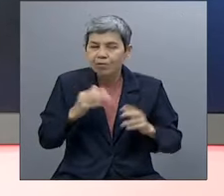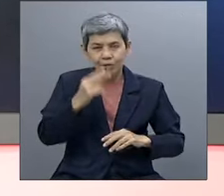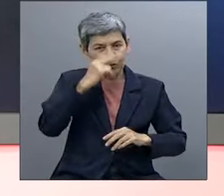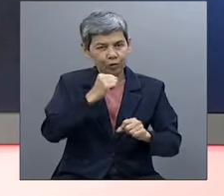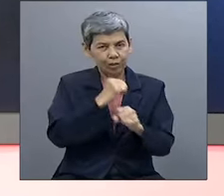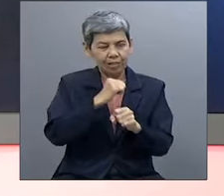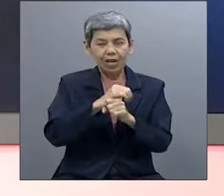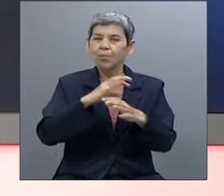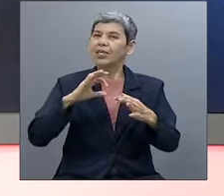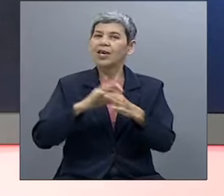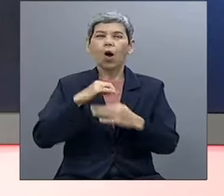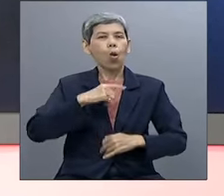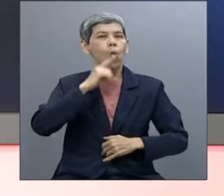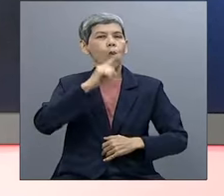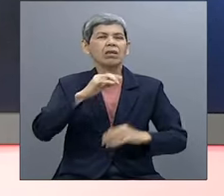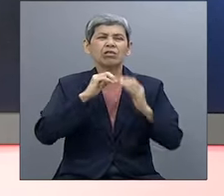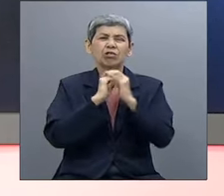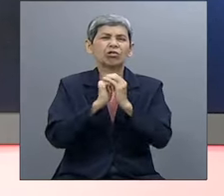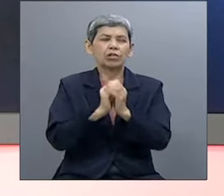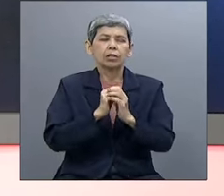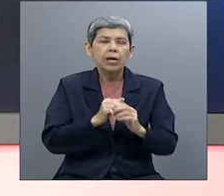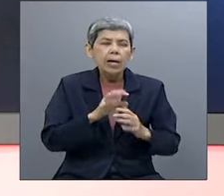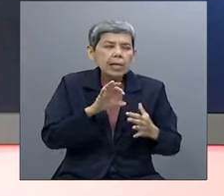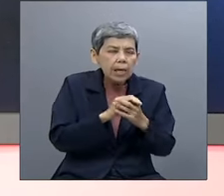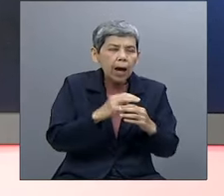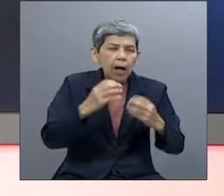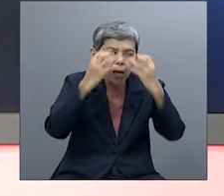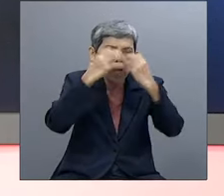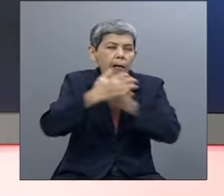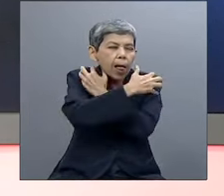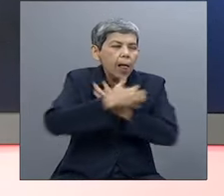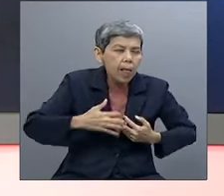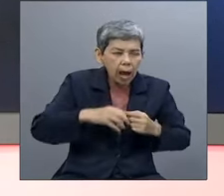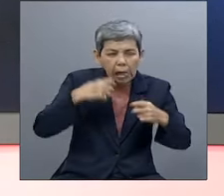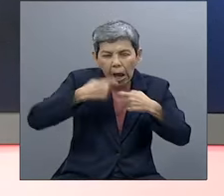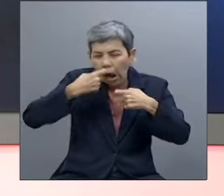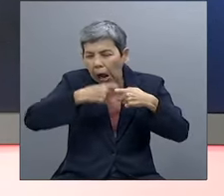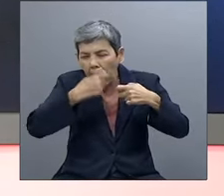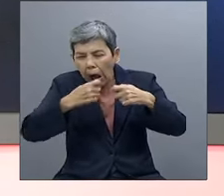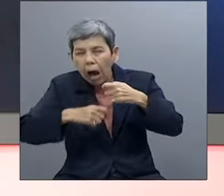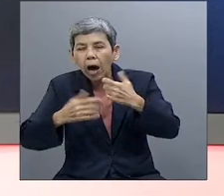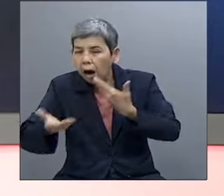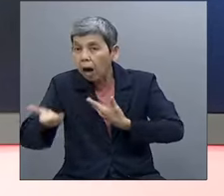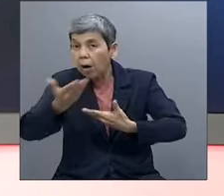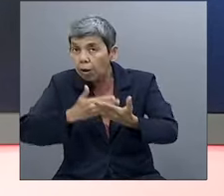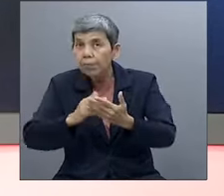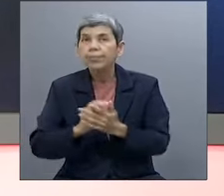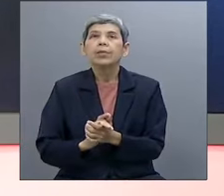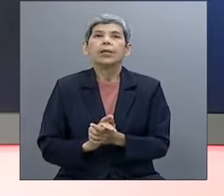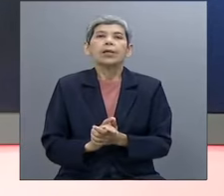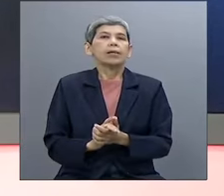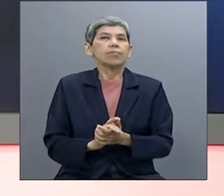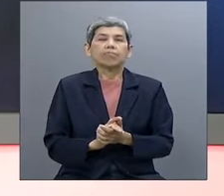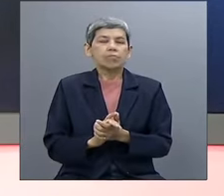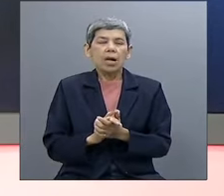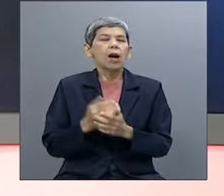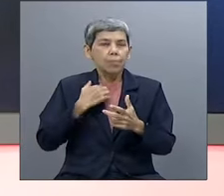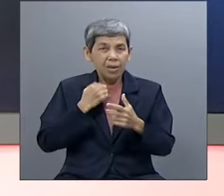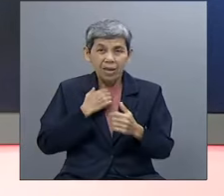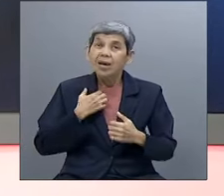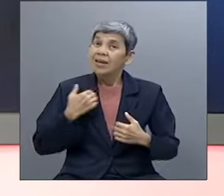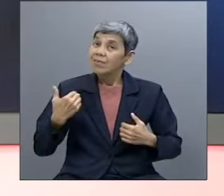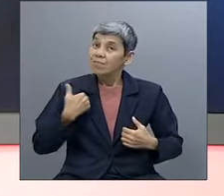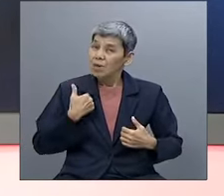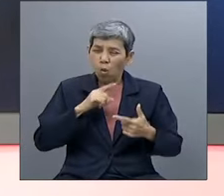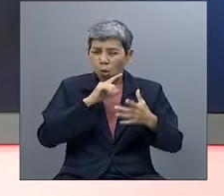ลบคำครหาที่ระบุว่าจีนหาประโยชน์จากสัตว์หายากค่ะแต่ทูตสันทัวร์ไม่ได้มีเพียงแค่แพนด้าเท่านั้นคุณผู้